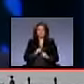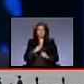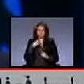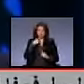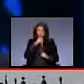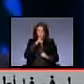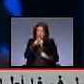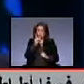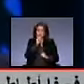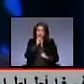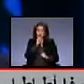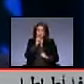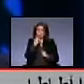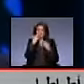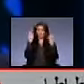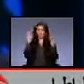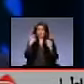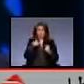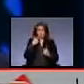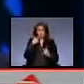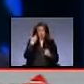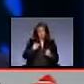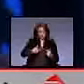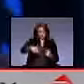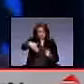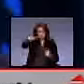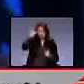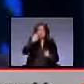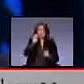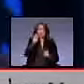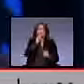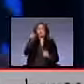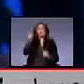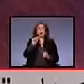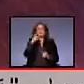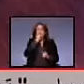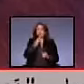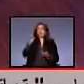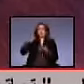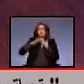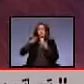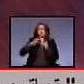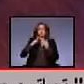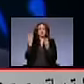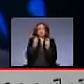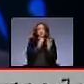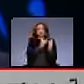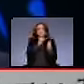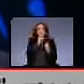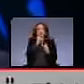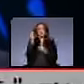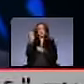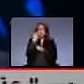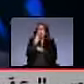وعايز اقول لها لو ربنا اداني عمر على عمري انا مش هقدر اوفي لك اللي انت عملتي معايا. تعلمت منها ايه؟